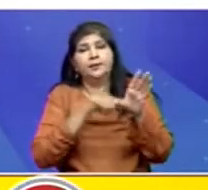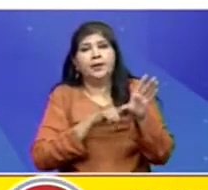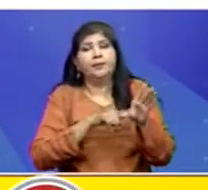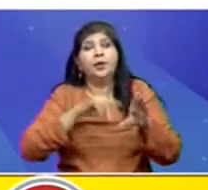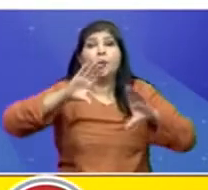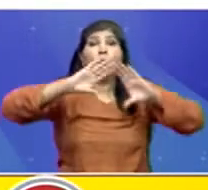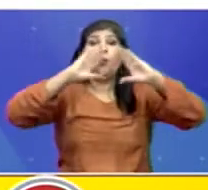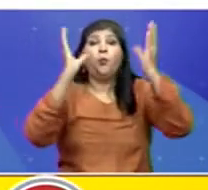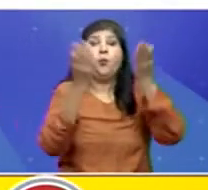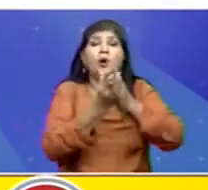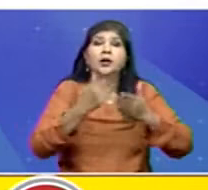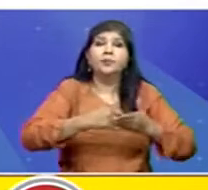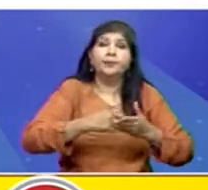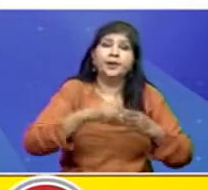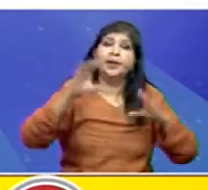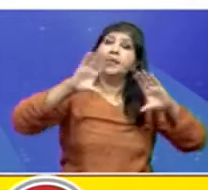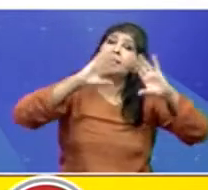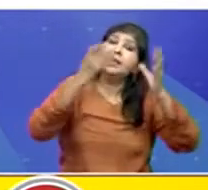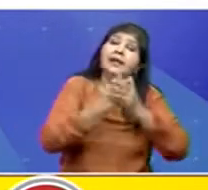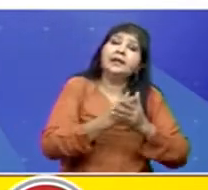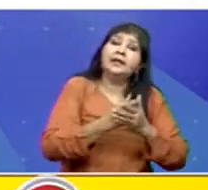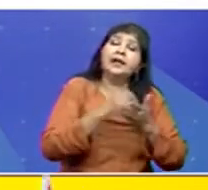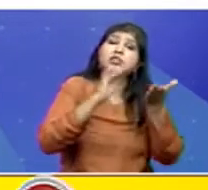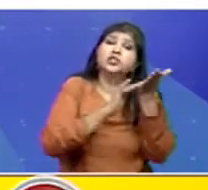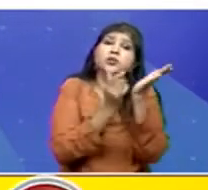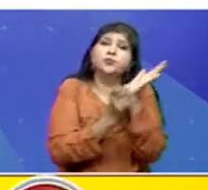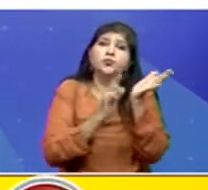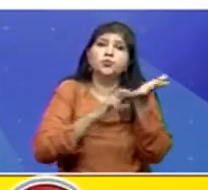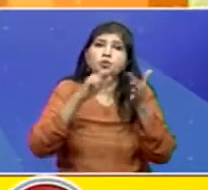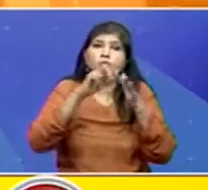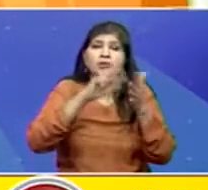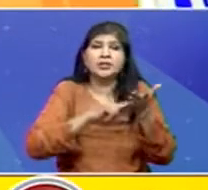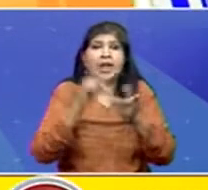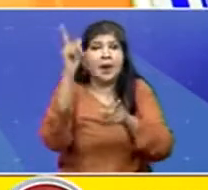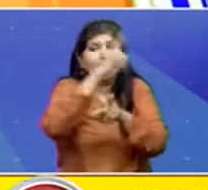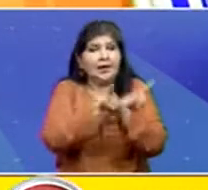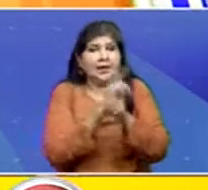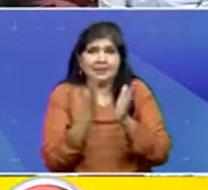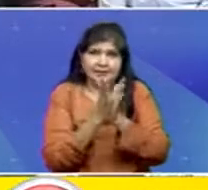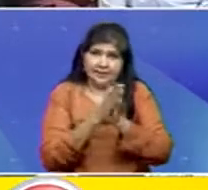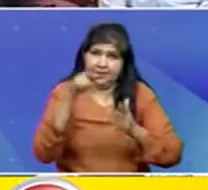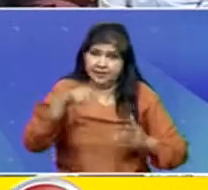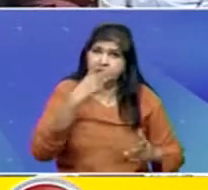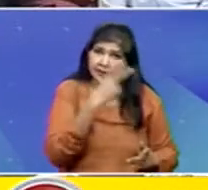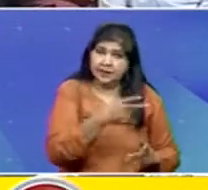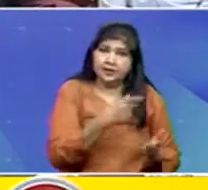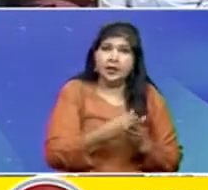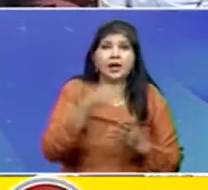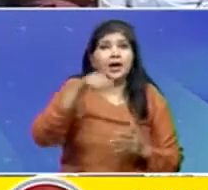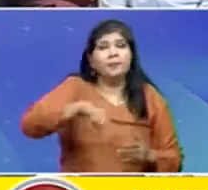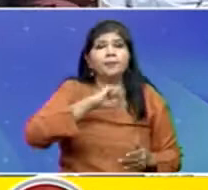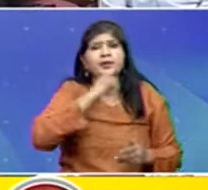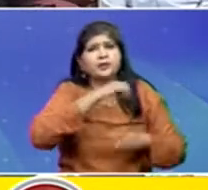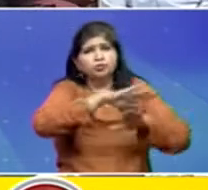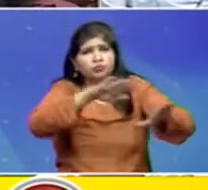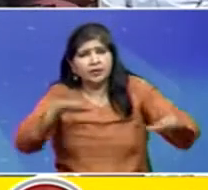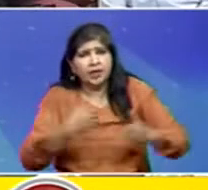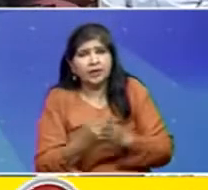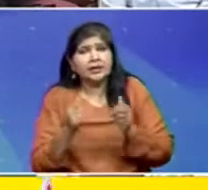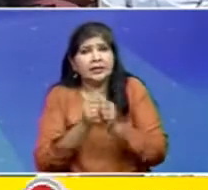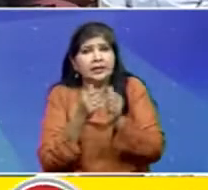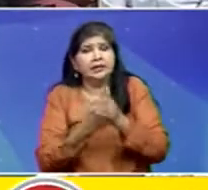में इंटरनेशनल मुजियम डी मनाया जाएगा इसे देखते हुए अपने युवा साथियों के लिए